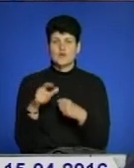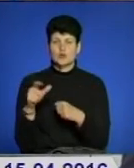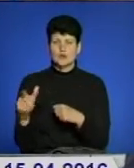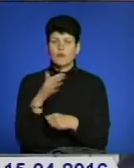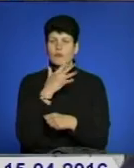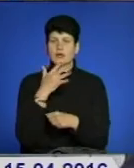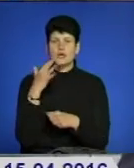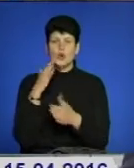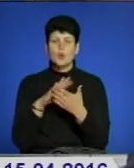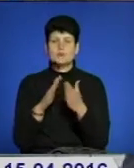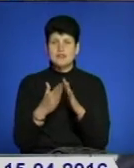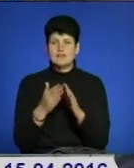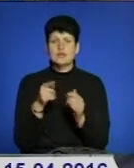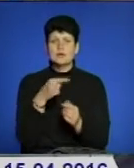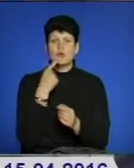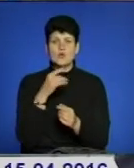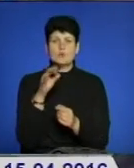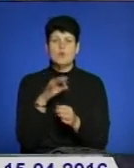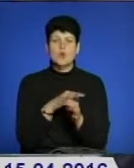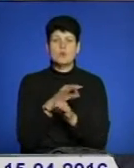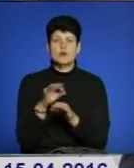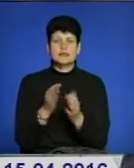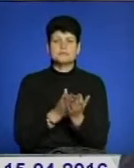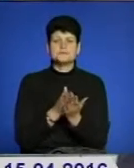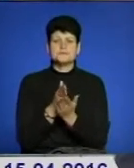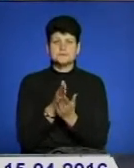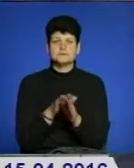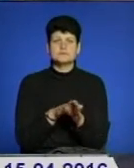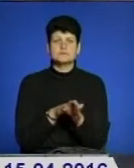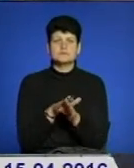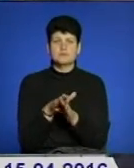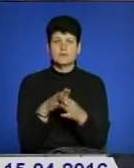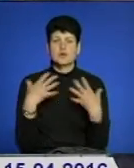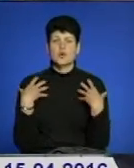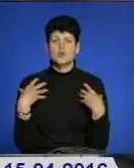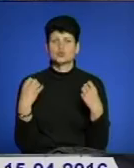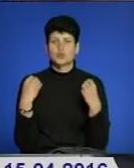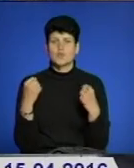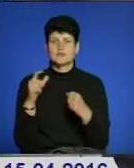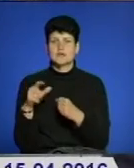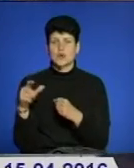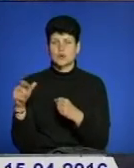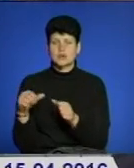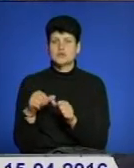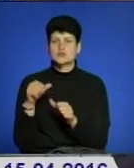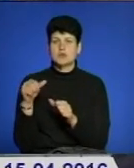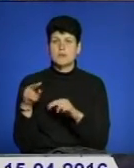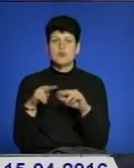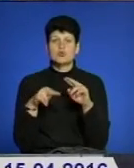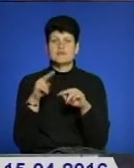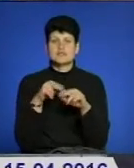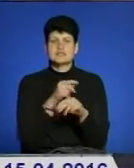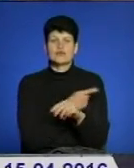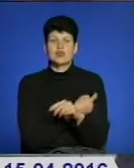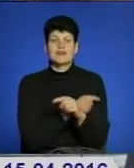багатьох обставинах ми говоримо про проєкти, які спрямовані на реалізацію оздоровлення людей, зокрема будівництво лікарень,